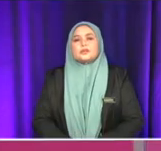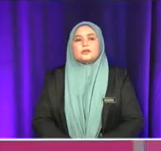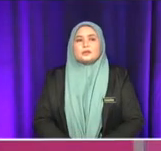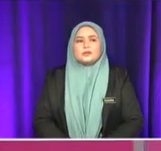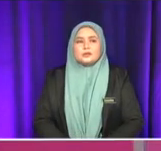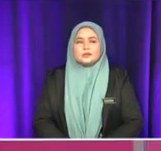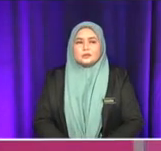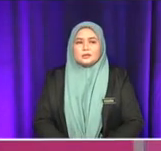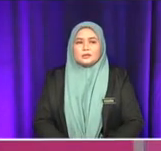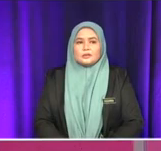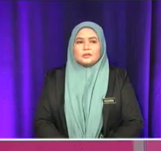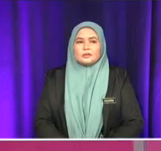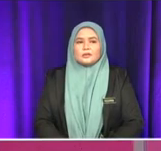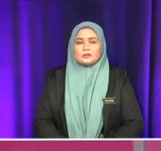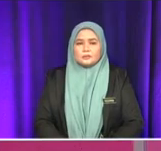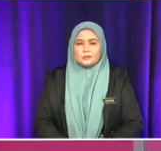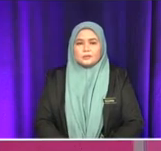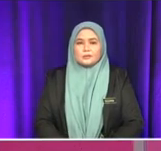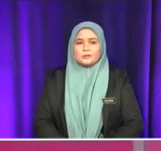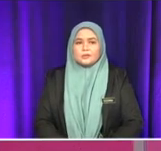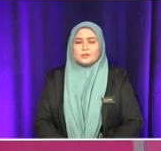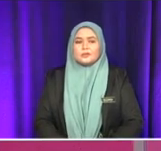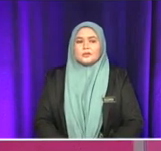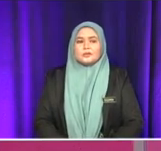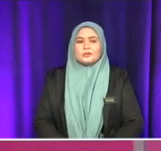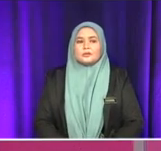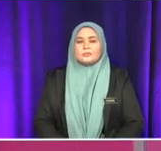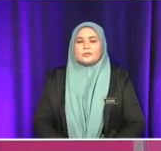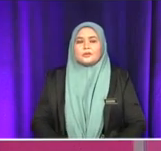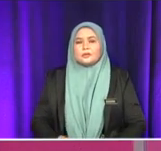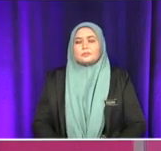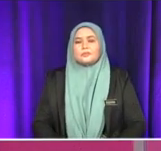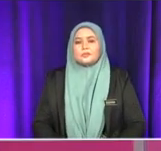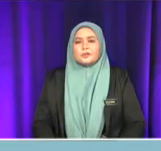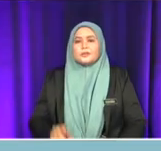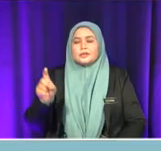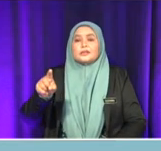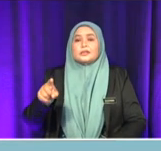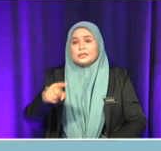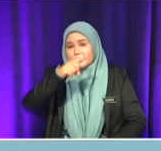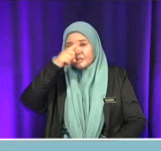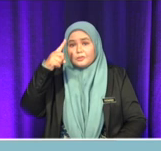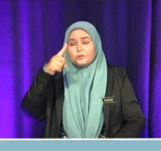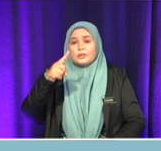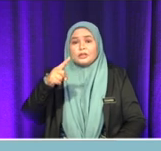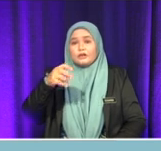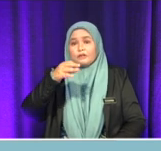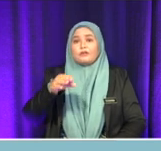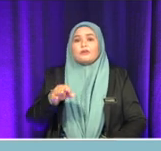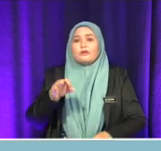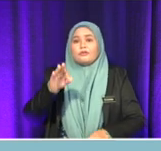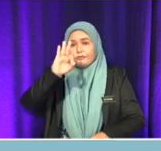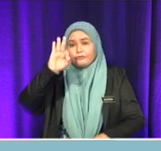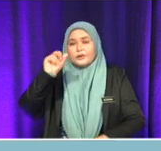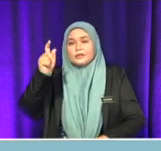ya contoh-contoh jawaban memang ada di dalam screen yaitu yang di hitamkan itu adalah faktanya Oke so